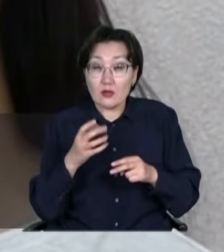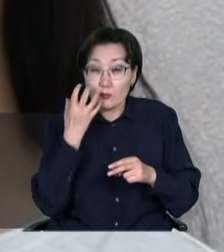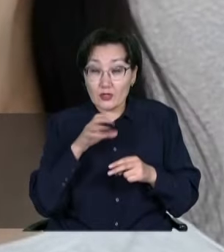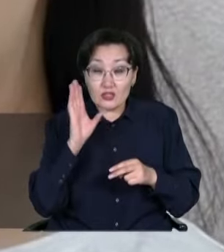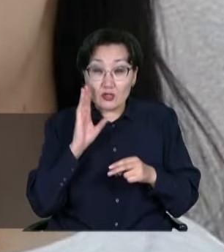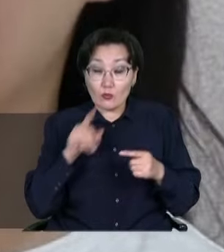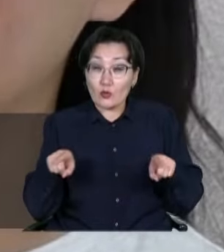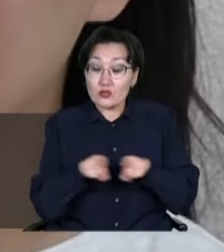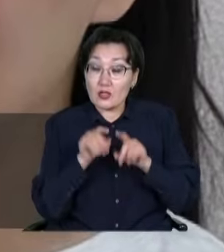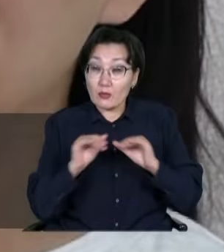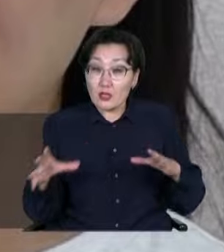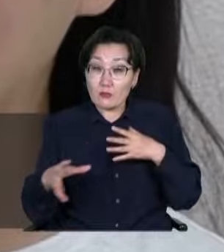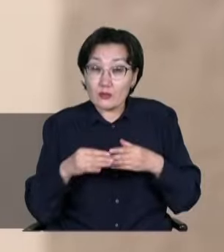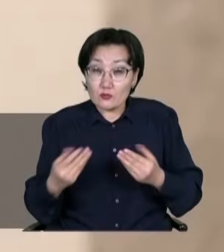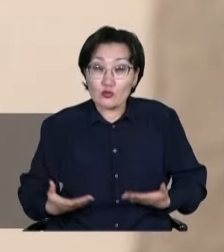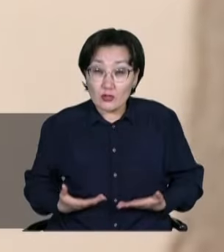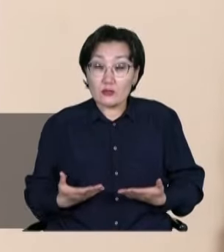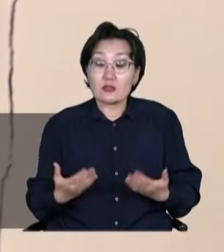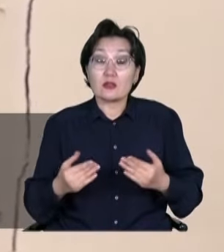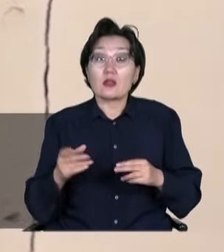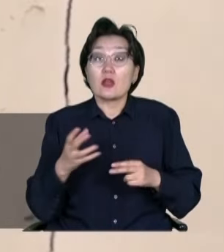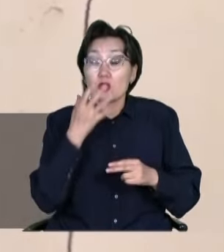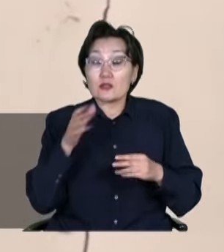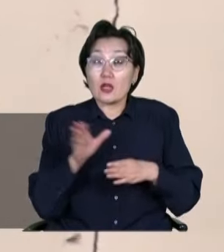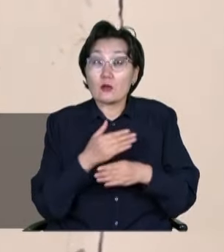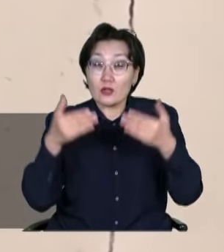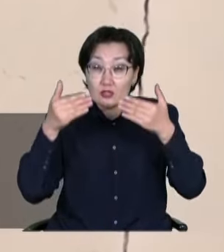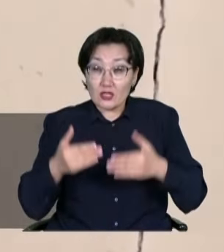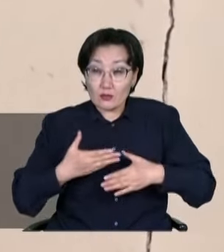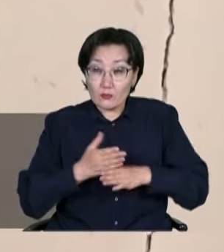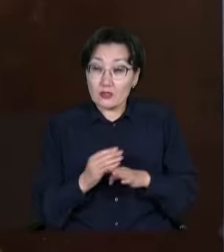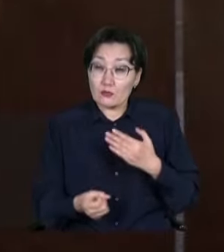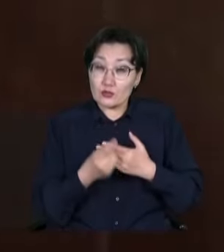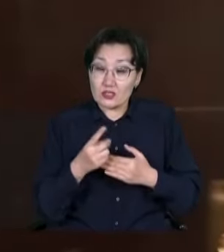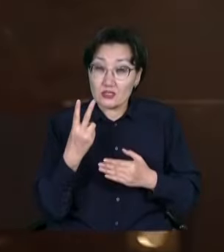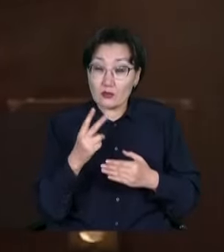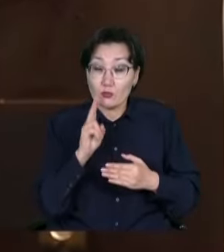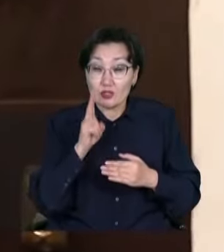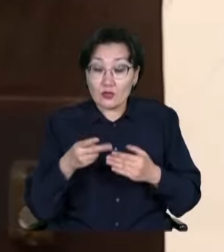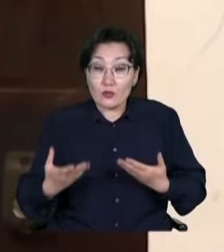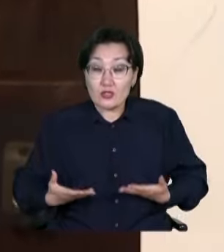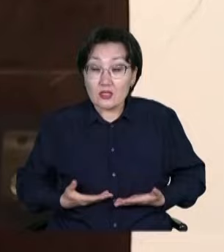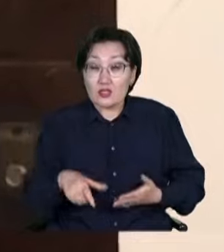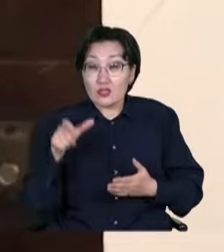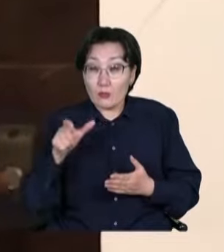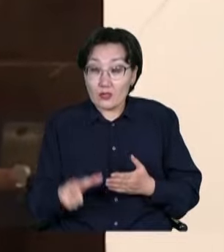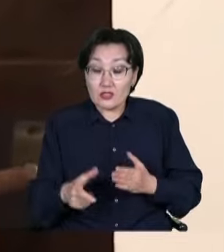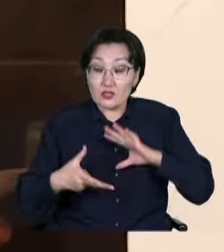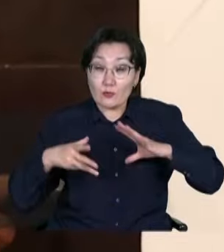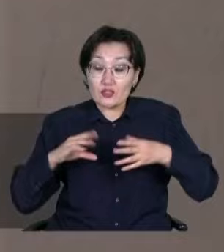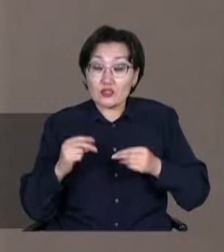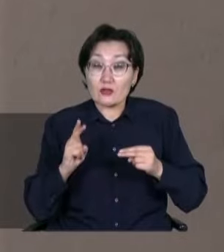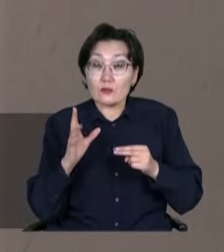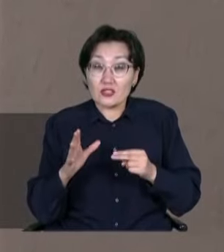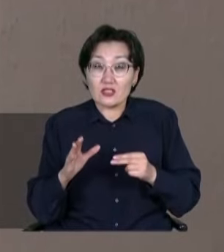осылай кішкентай балалармен бірге үйде тұрдық. Жылудан бөлек үйдің қабырғасында жарықтар пайда болған. Екінші жыл тұрып жатқан Михаилдың айтуынша жалпы баспана